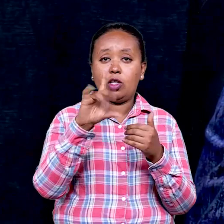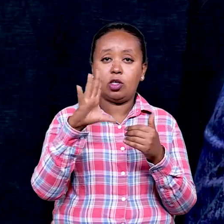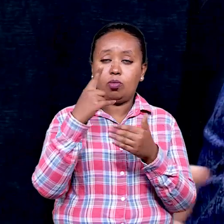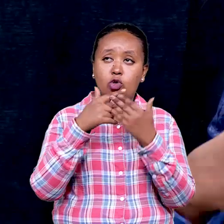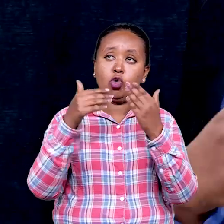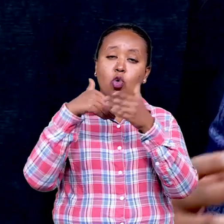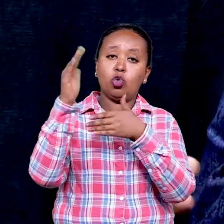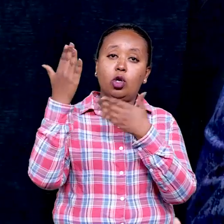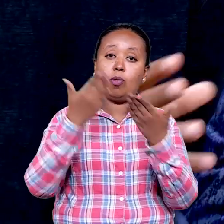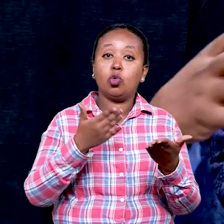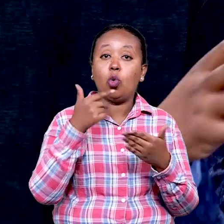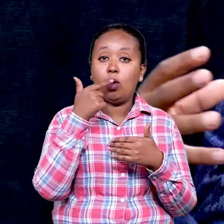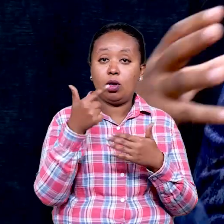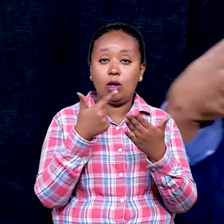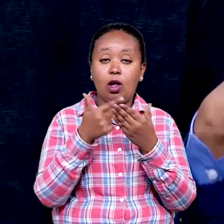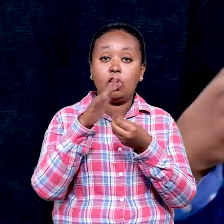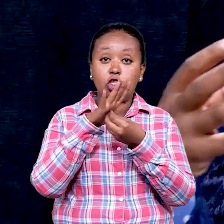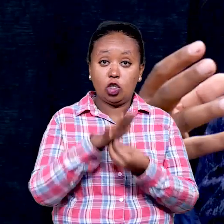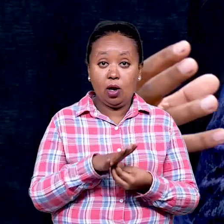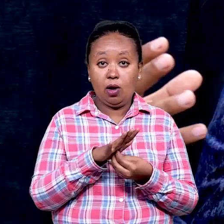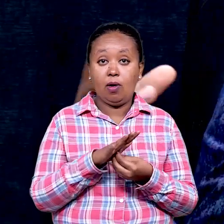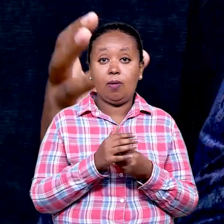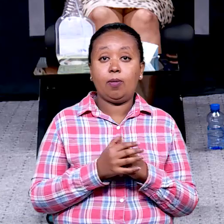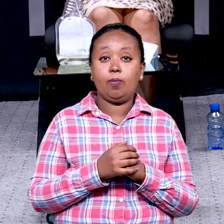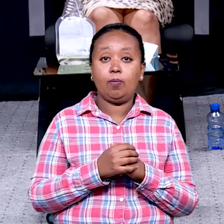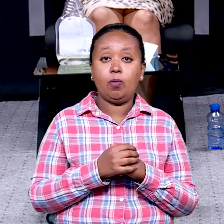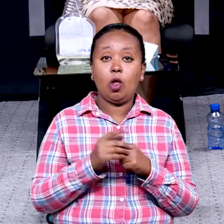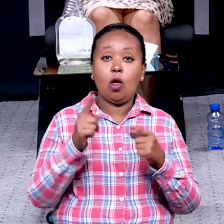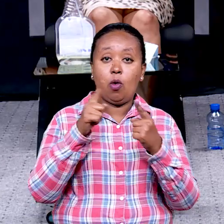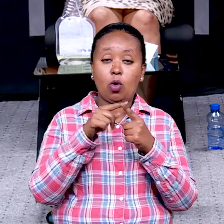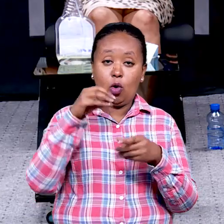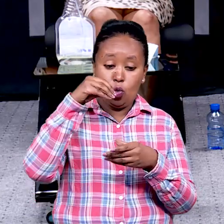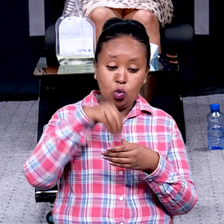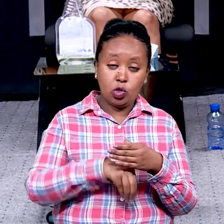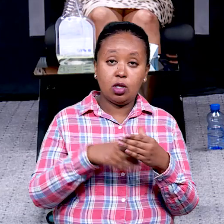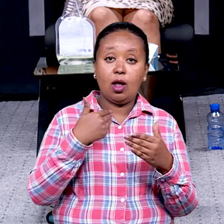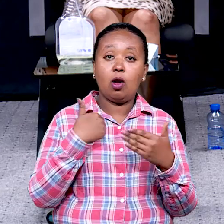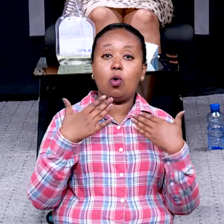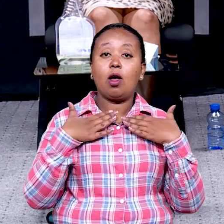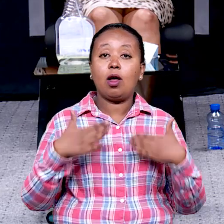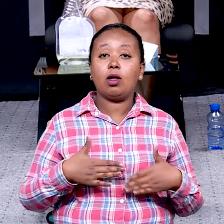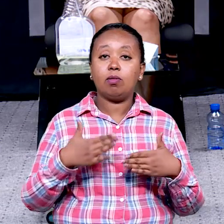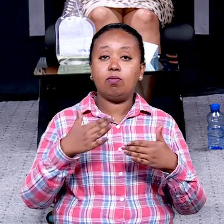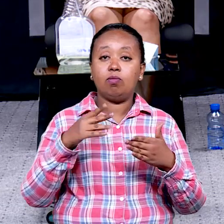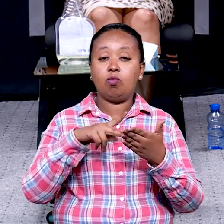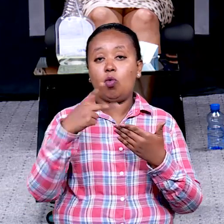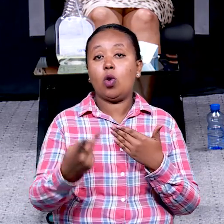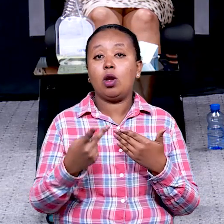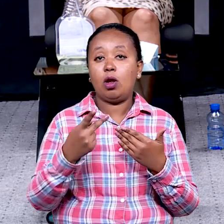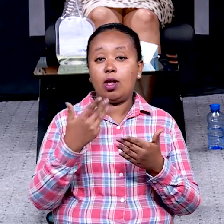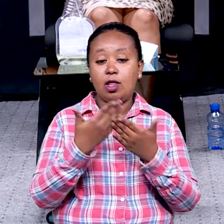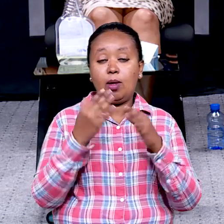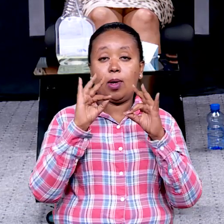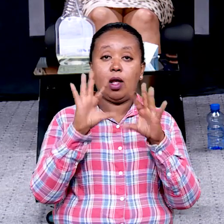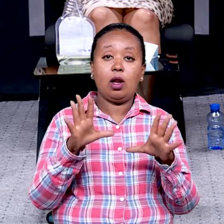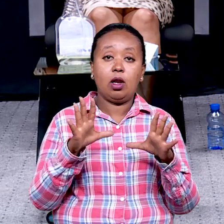ብቻ ከውጭ አምጡ አለ። ሶ ያ ጫና ወደ ውስጥ ያለውን አቅም መታው። ገንዘብ